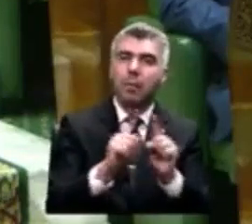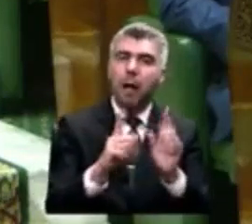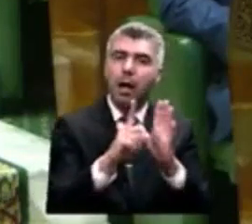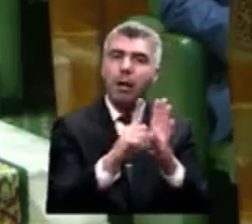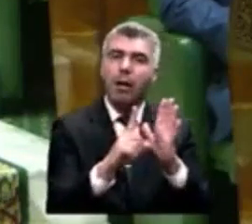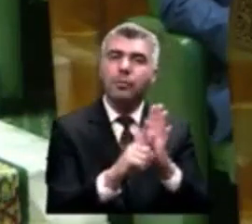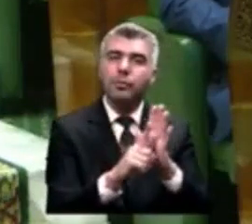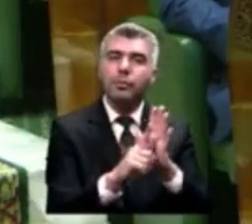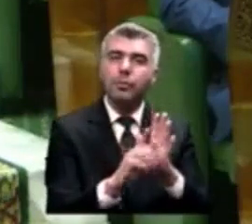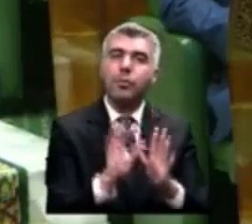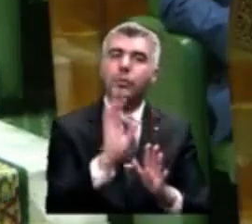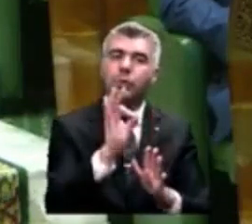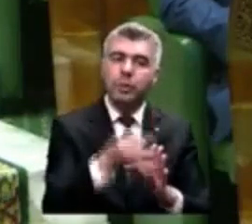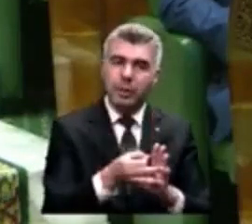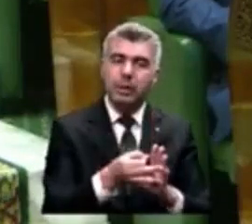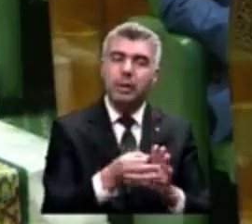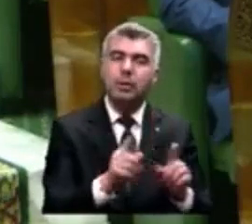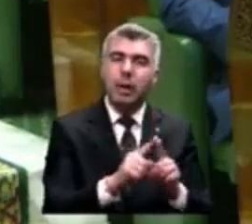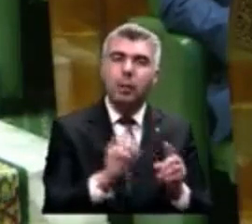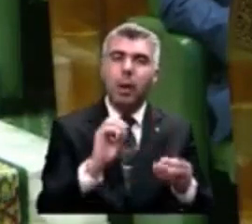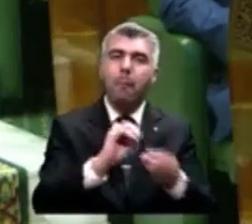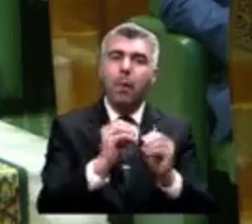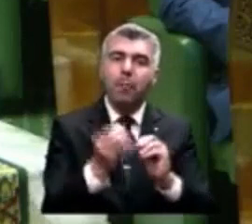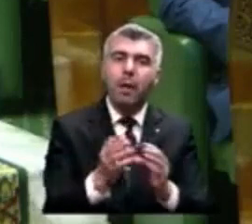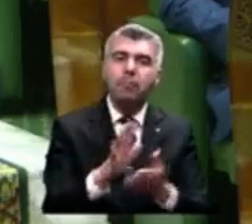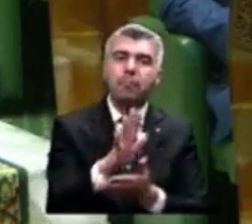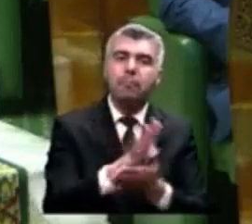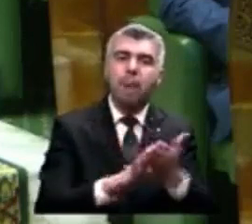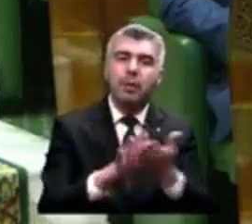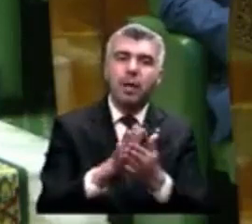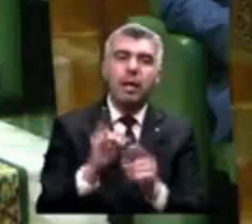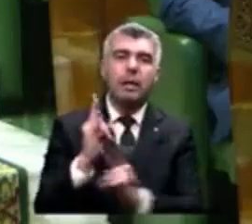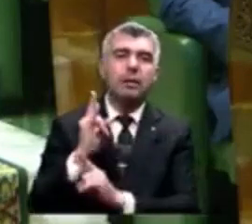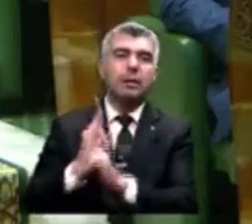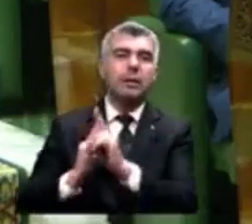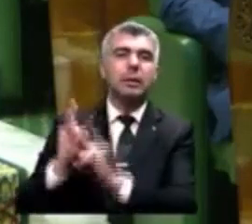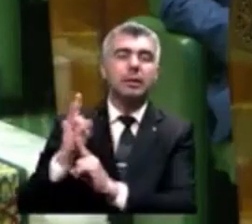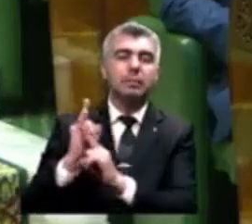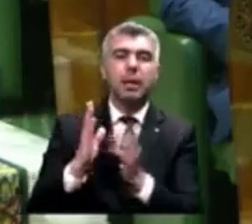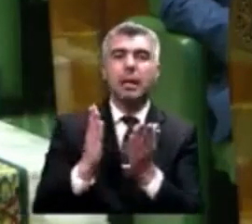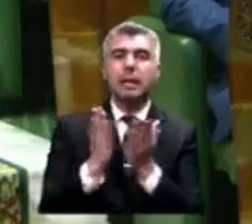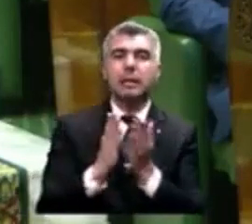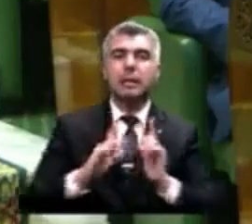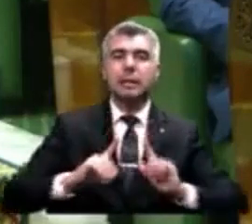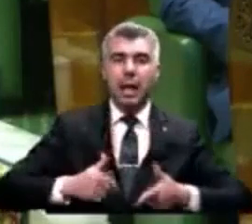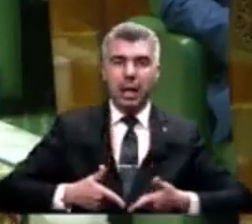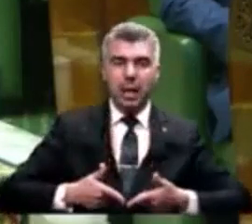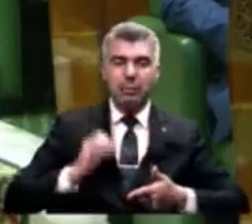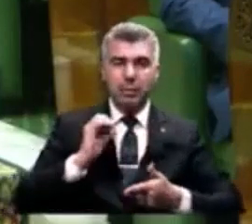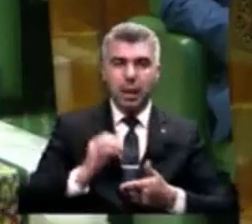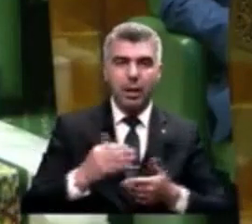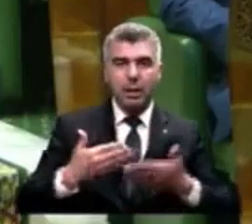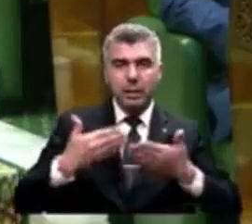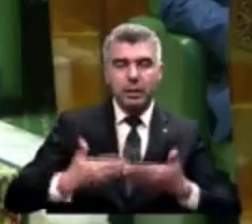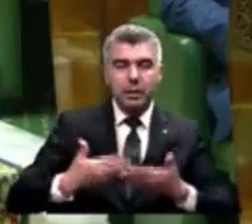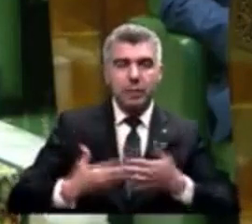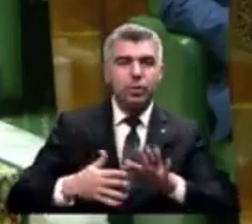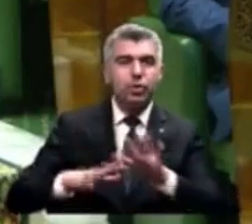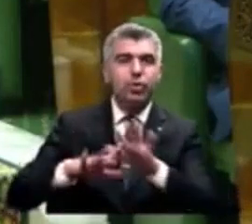استجابة آنية لأهم الإشكالات التي عانى منها قطاع التعليم والمتمثلة في الوضعية